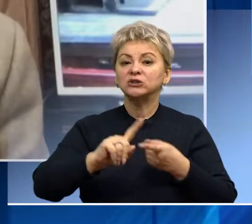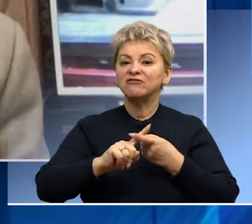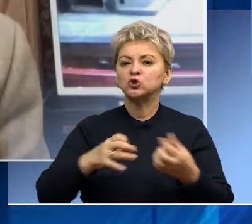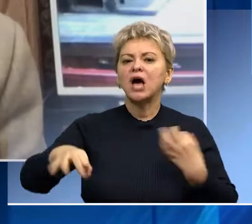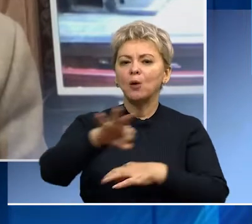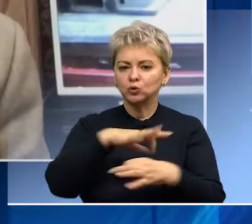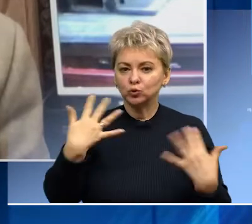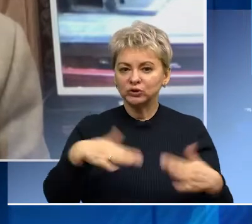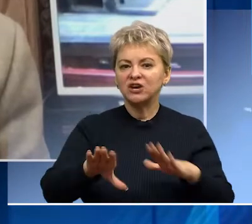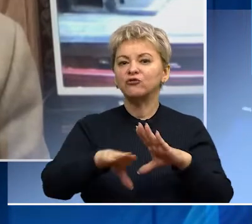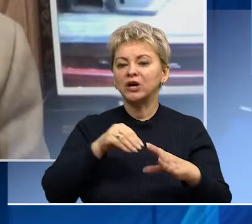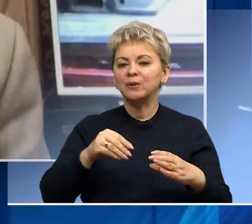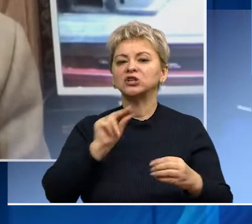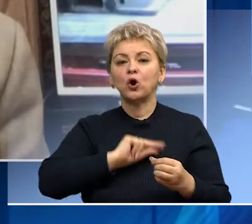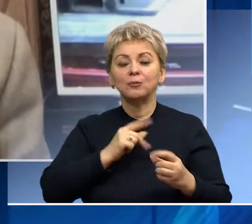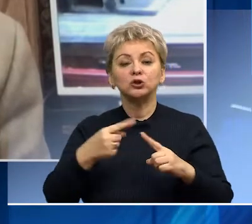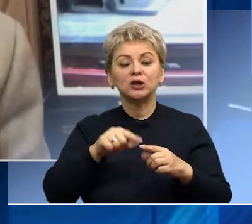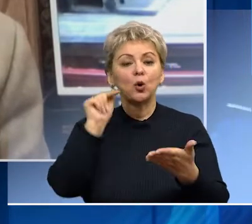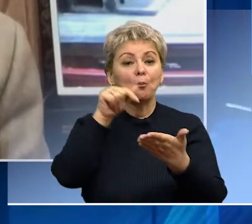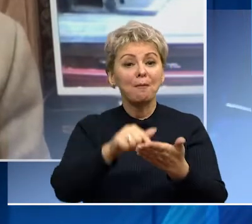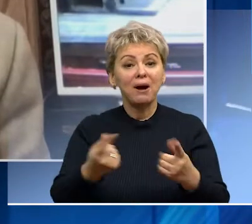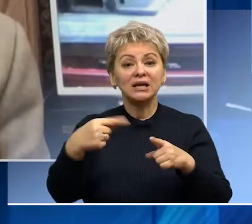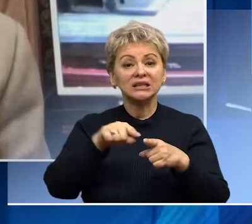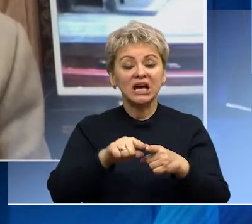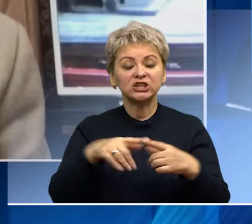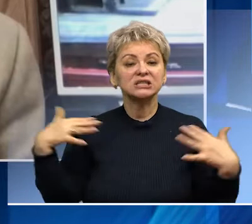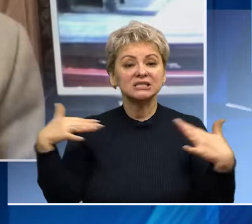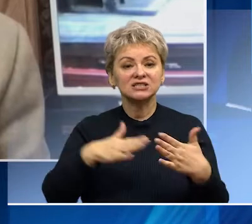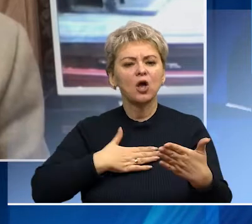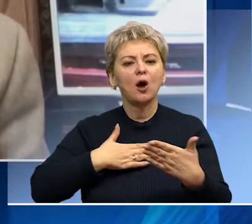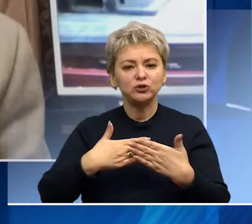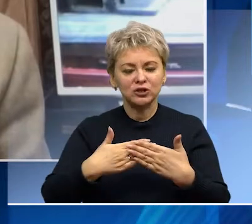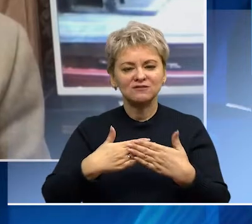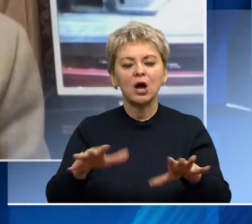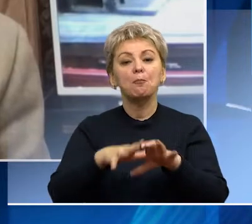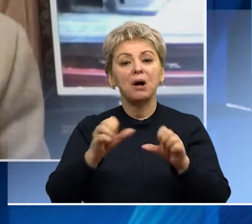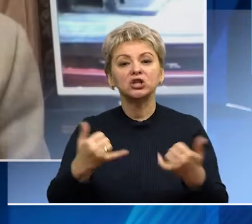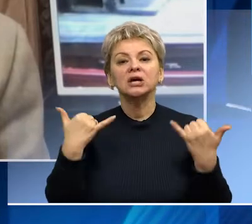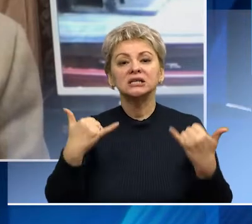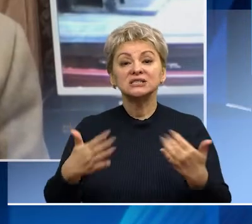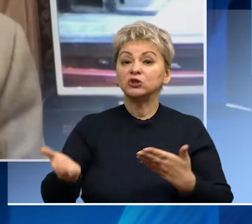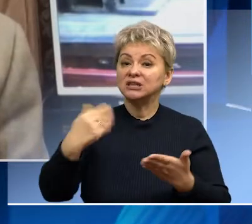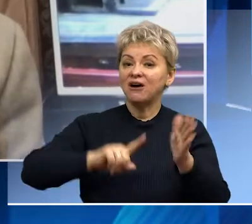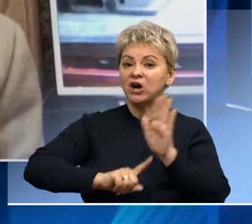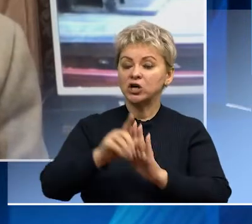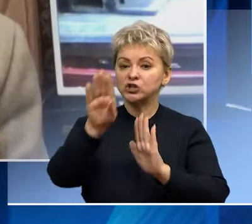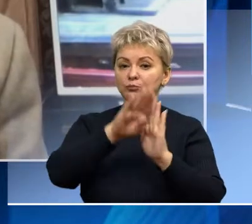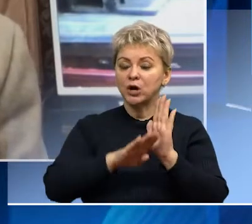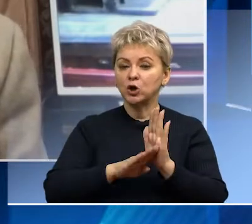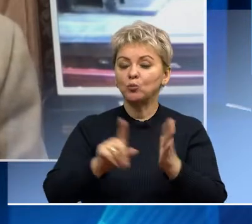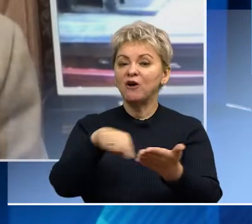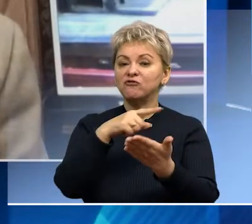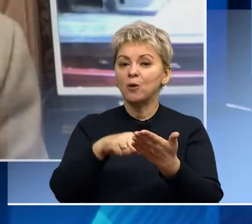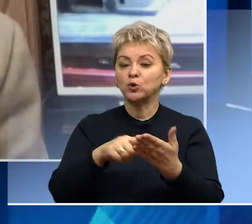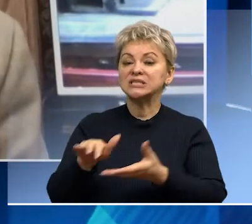обсудили выборные кампании, которые попали на вот этот созыв Общественной палаты. Сегодня давайте начнем программу